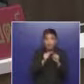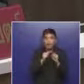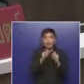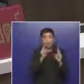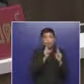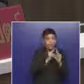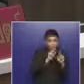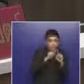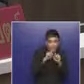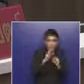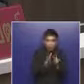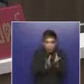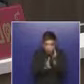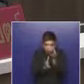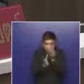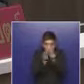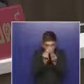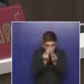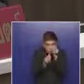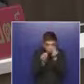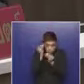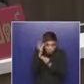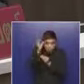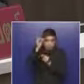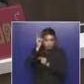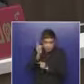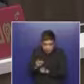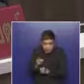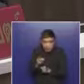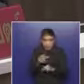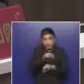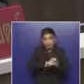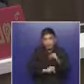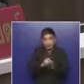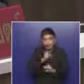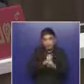literacy ต้องรู้จนกระทั่งปฏิบัติได้รู้จริงแล้วก็บอกต่อได้ครับขอบคุณท่านประธานครับ